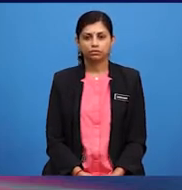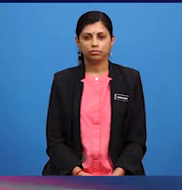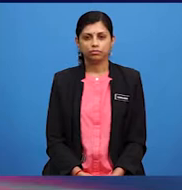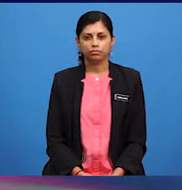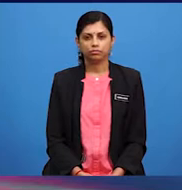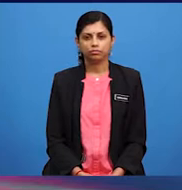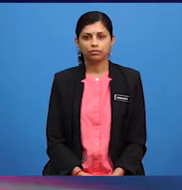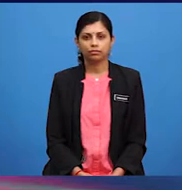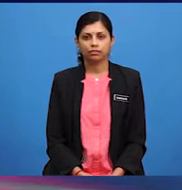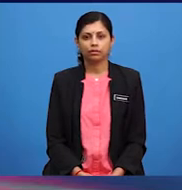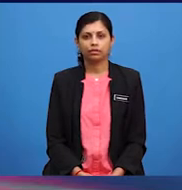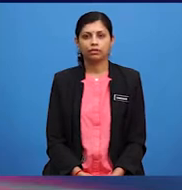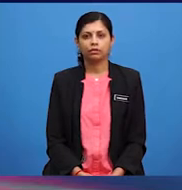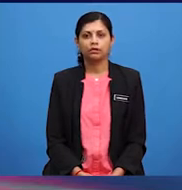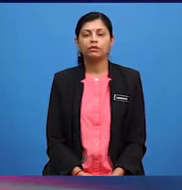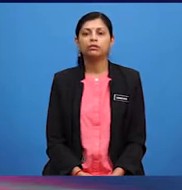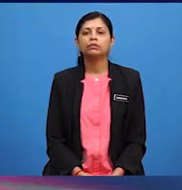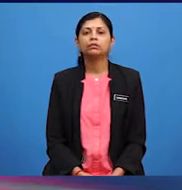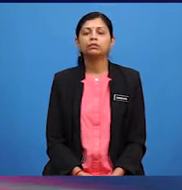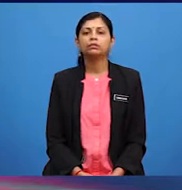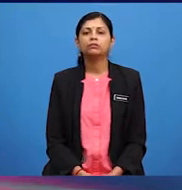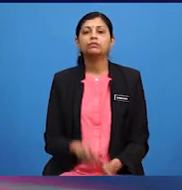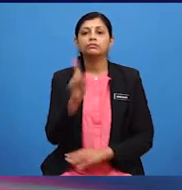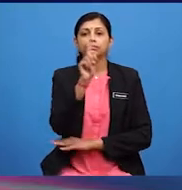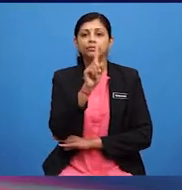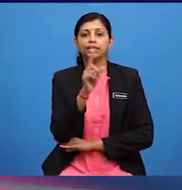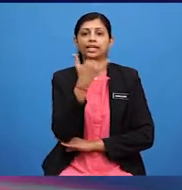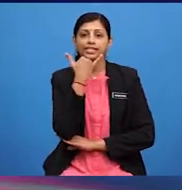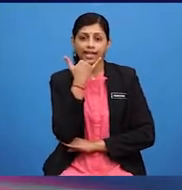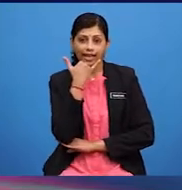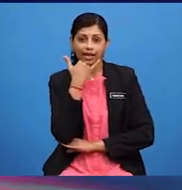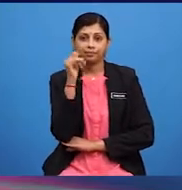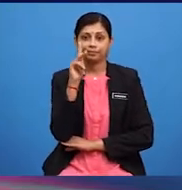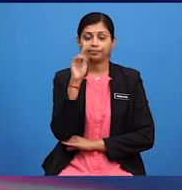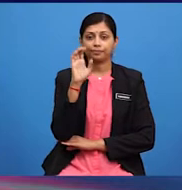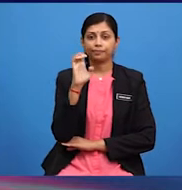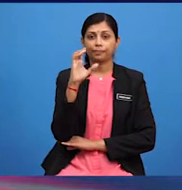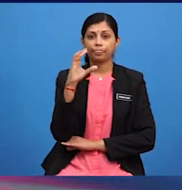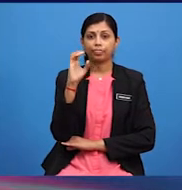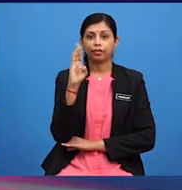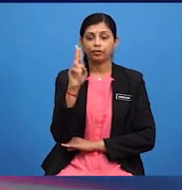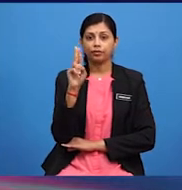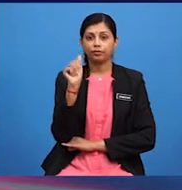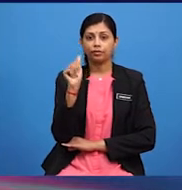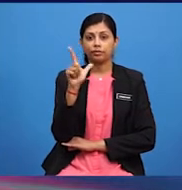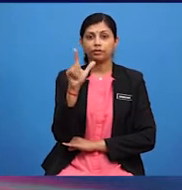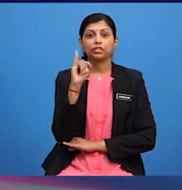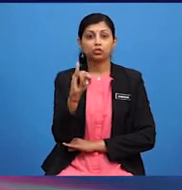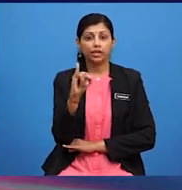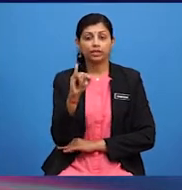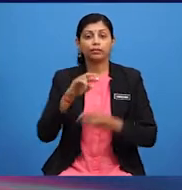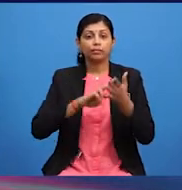C. memberikan ukuran yang tepat dan D. asas komposisi